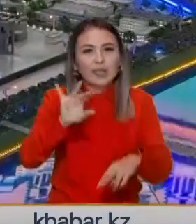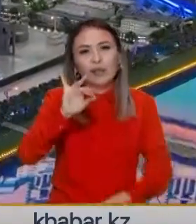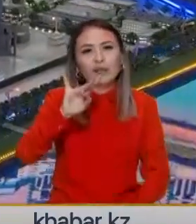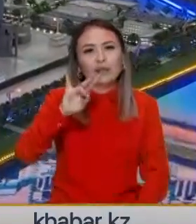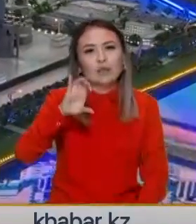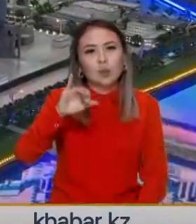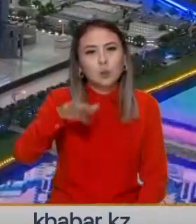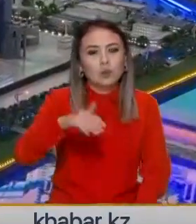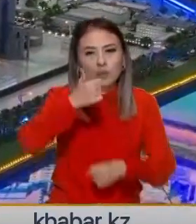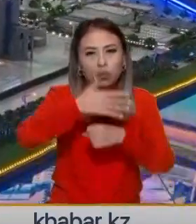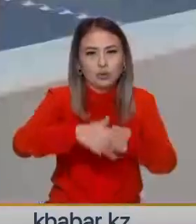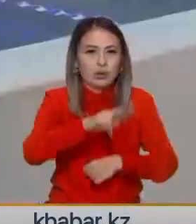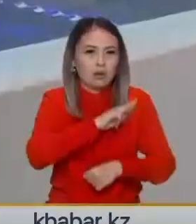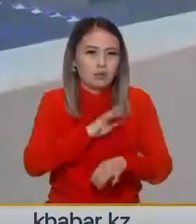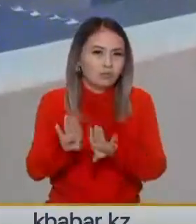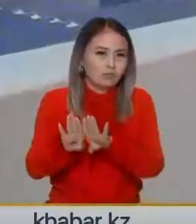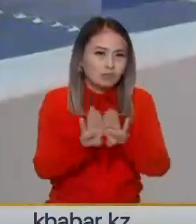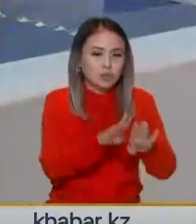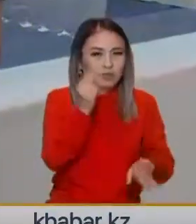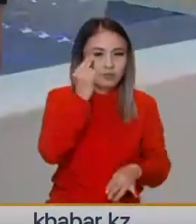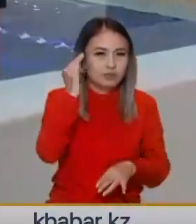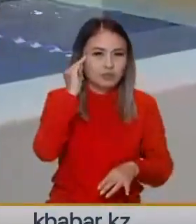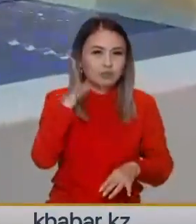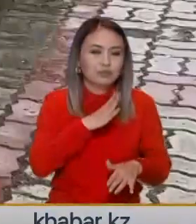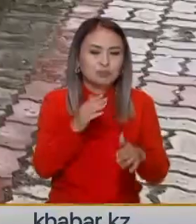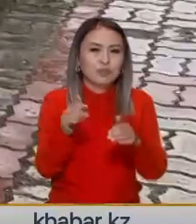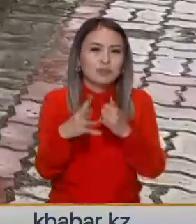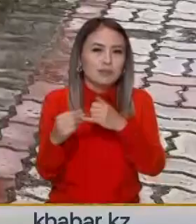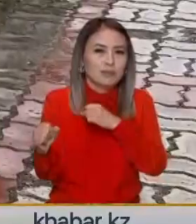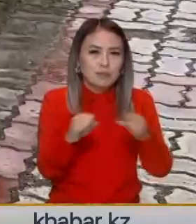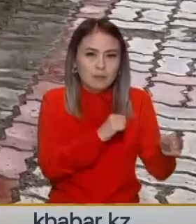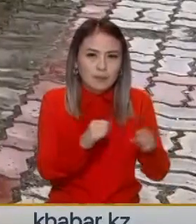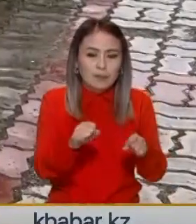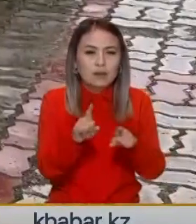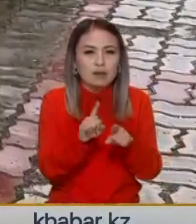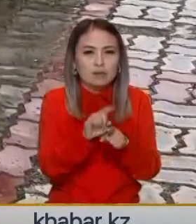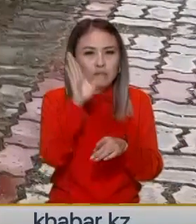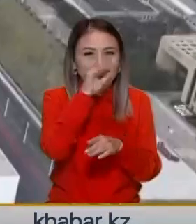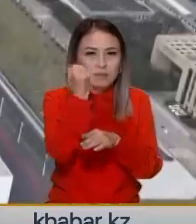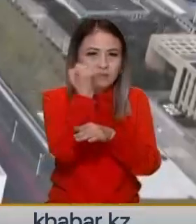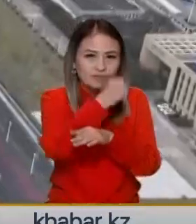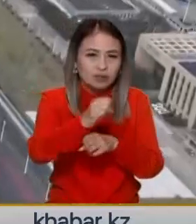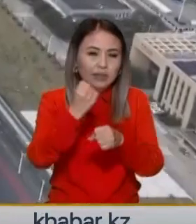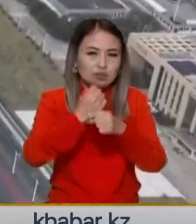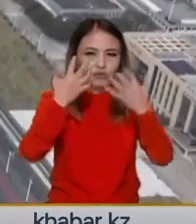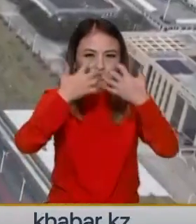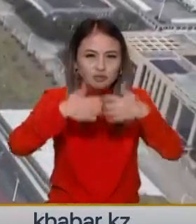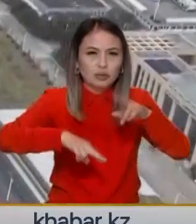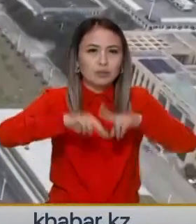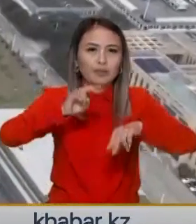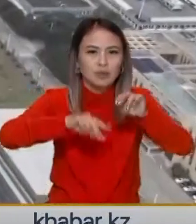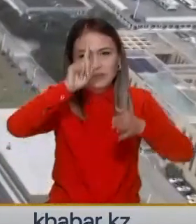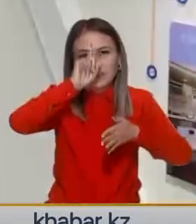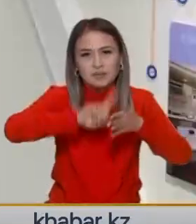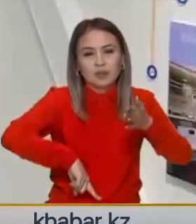пен орталық қатар жұмыс істейді. Қытайлық мамандар қабырғасы жер сілкінісі мен жойқын тайфундарға төтеп беретінде есеппен салынған деп сенімді